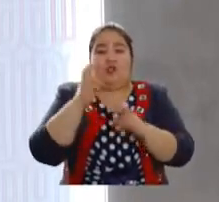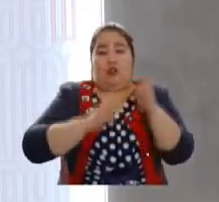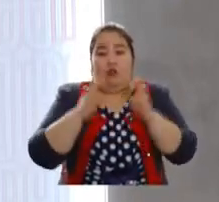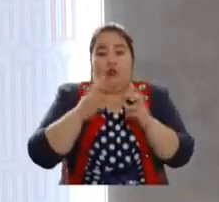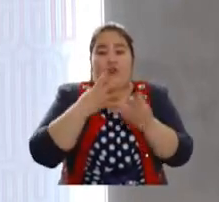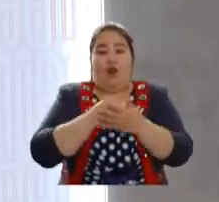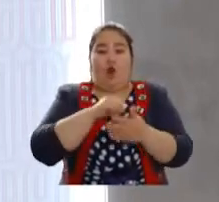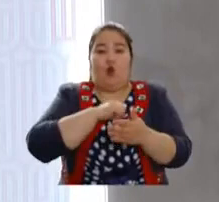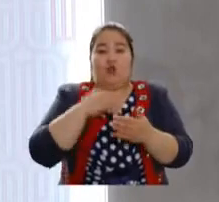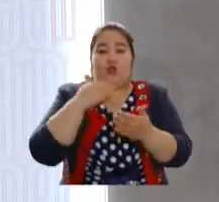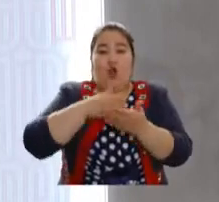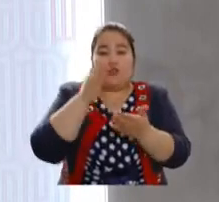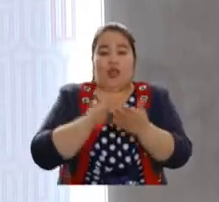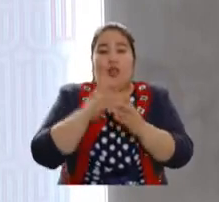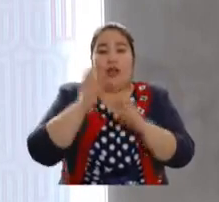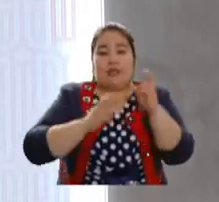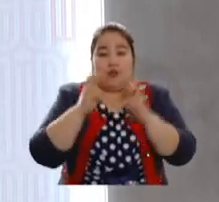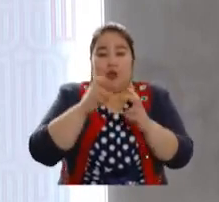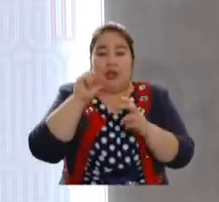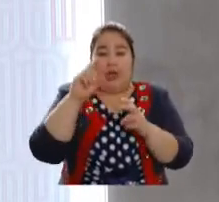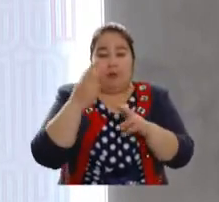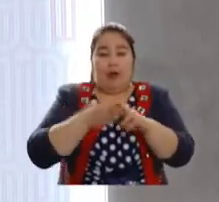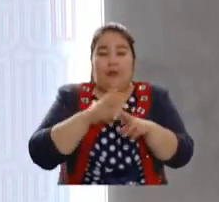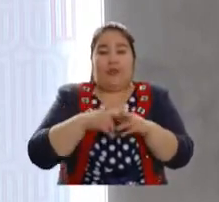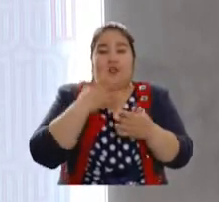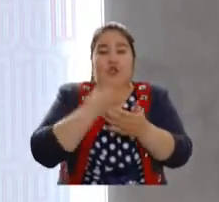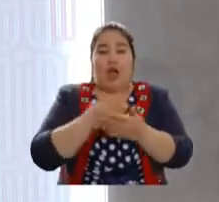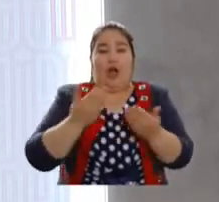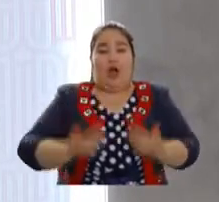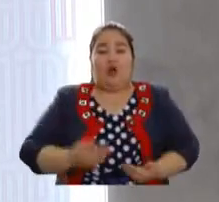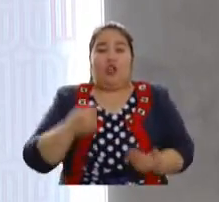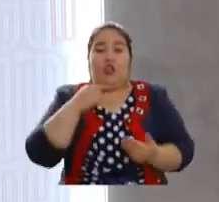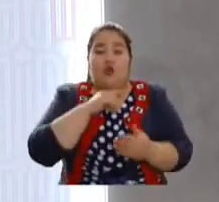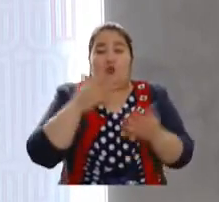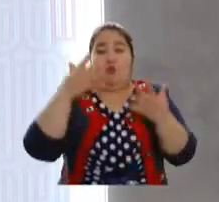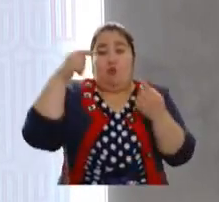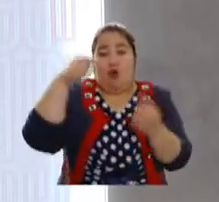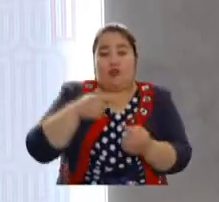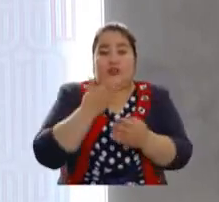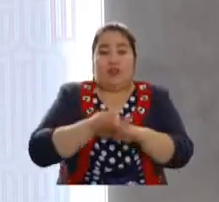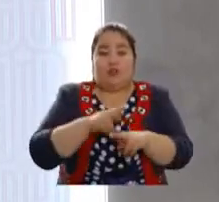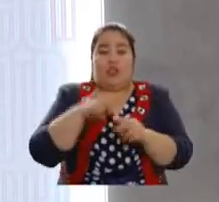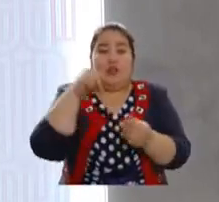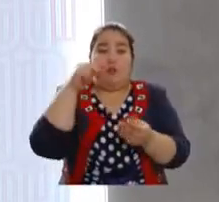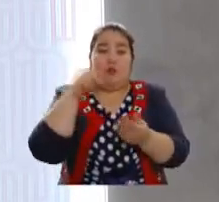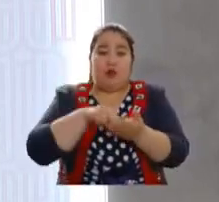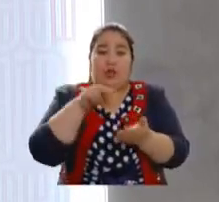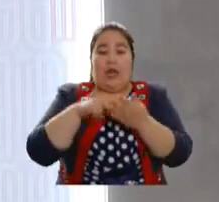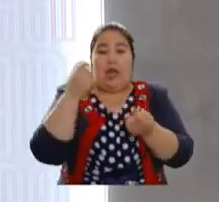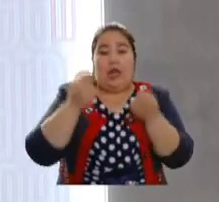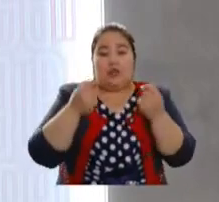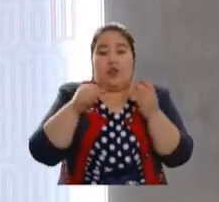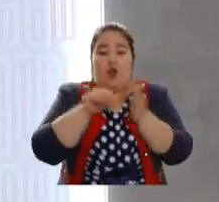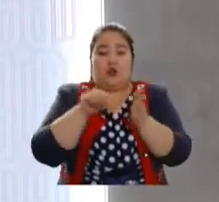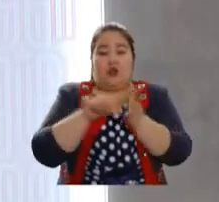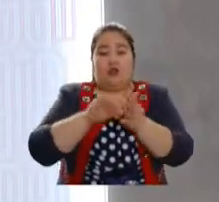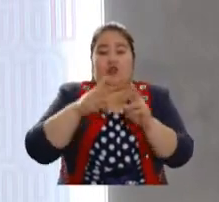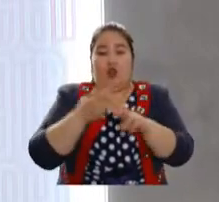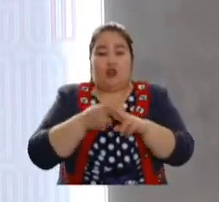o'zdon mahsulot aksiyadorlik kompaniyasi aholi ehtiyojiga mos ravishda narxlarni oldi